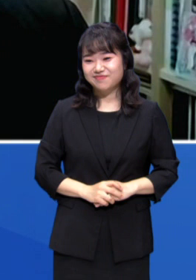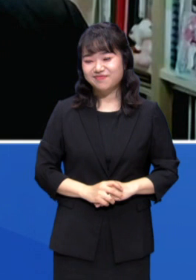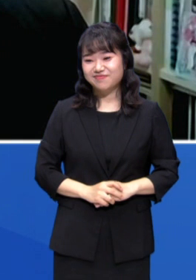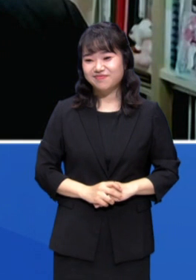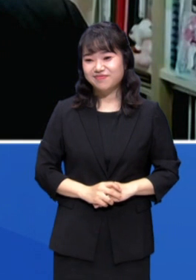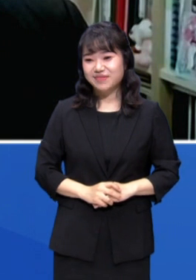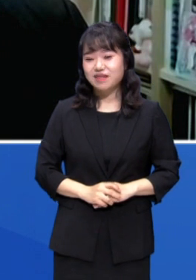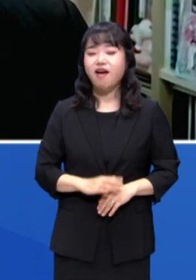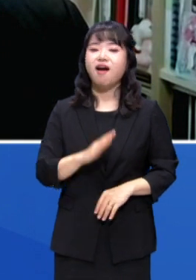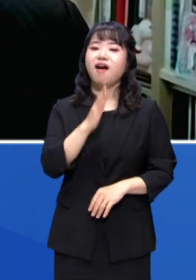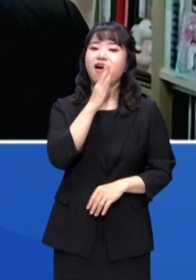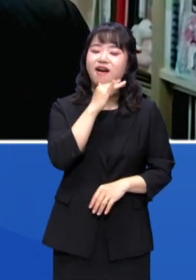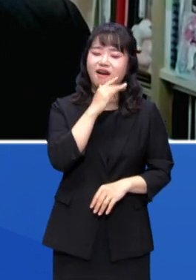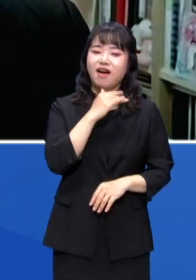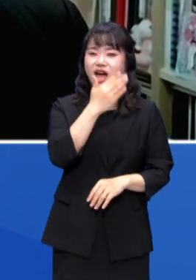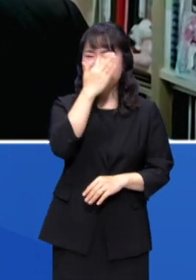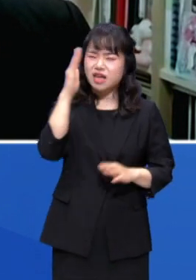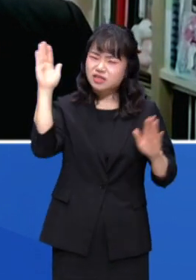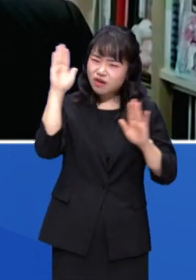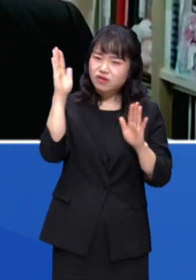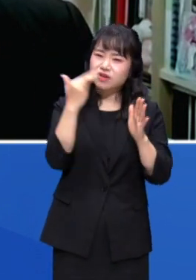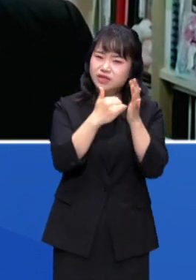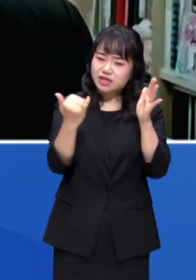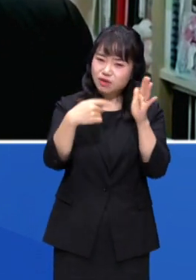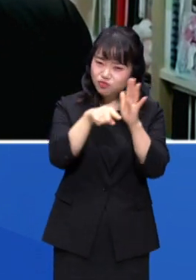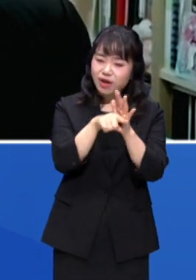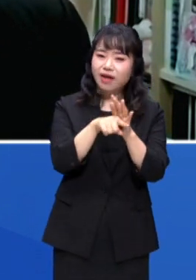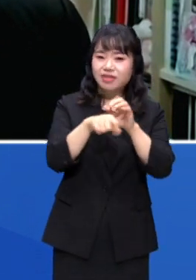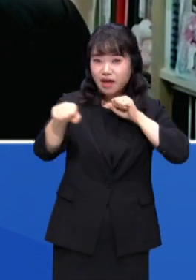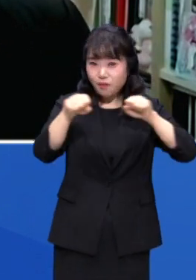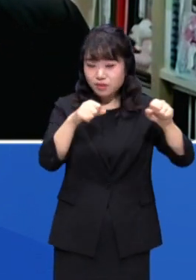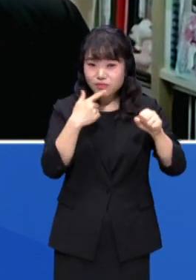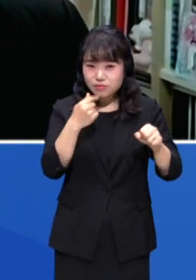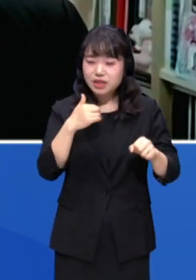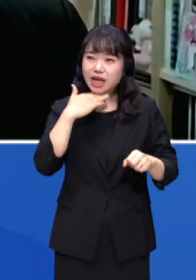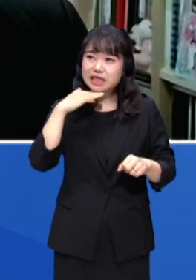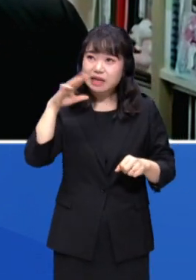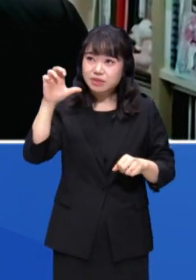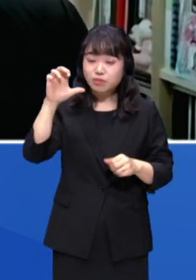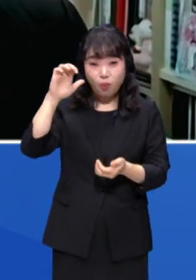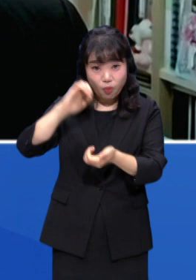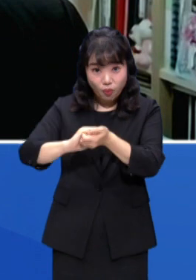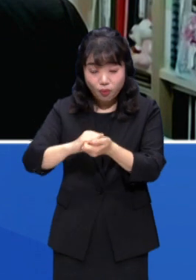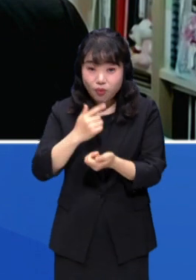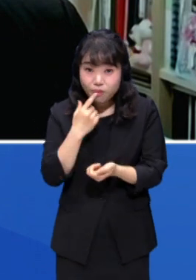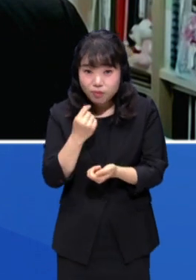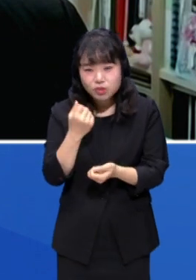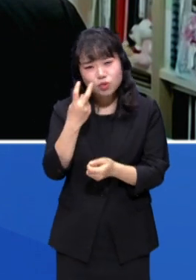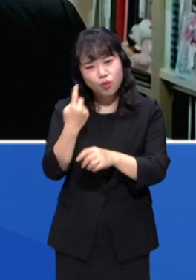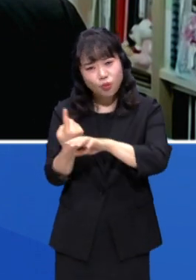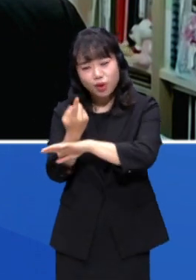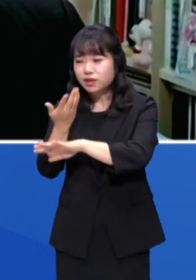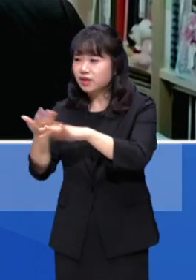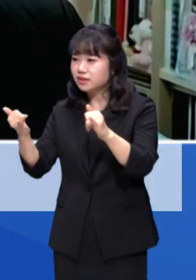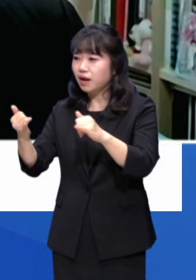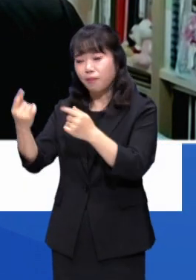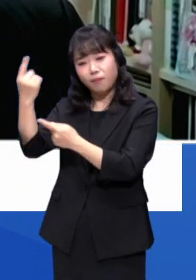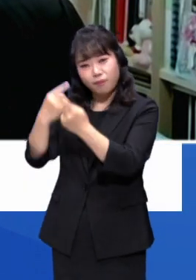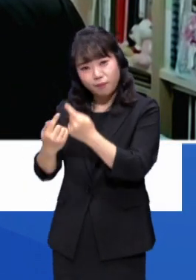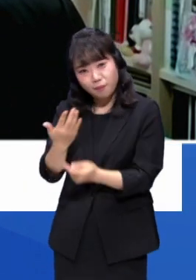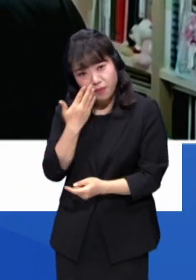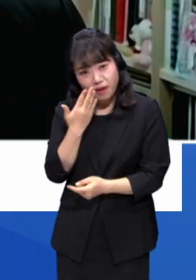네, 이 핵심은 청년 활동 공간인데 이 35세까지 청년들만 사용할 수 있는 건지 아니면 주민 이용도